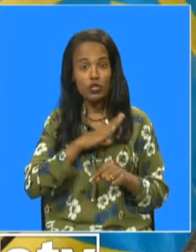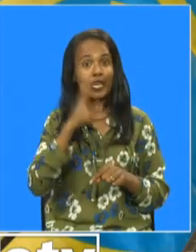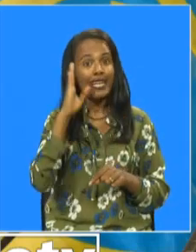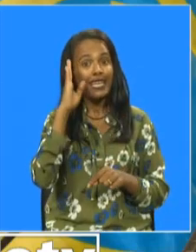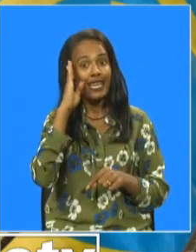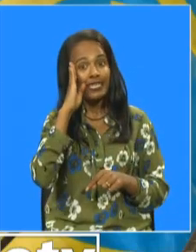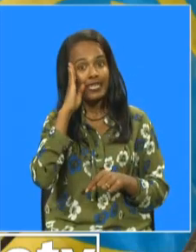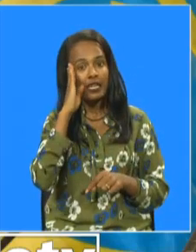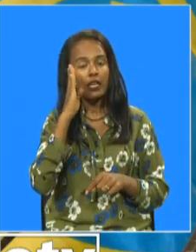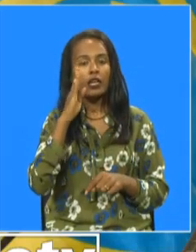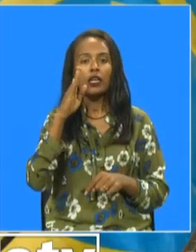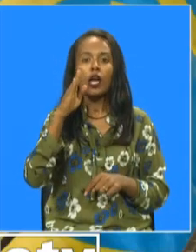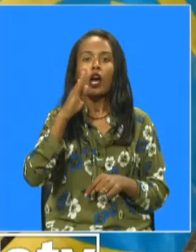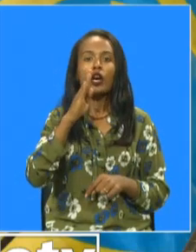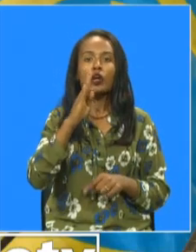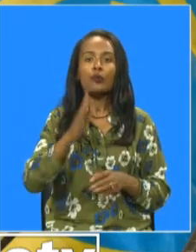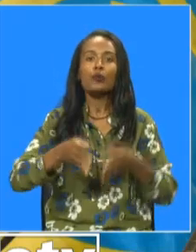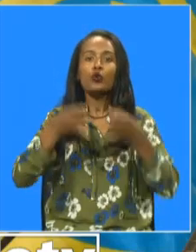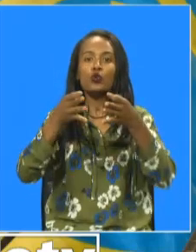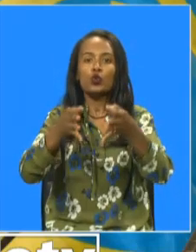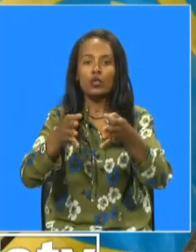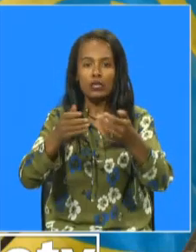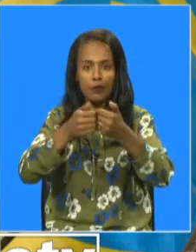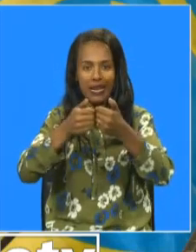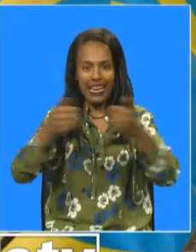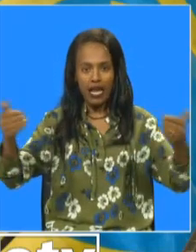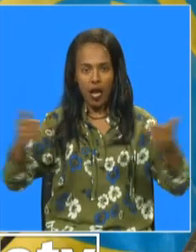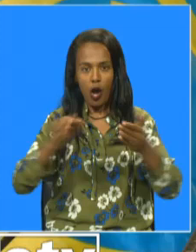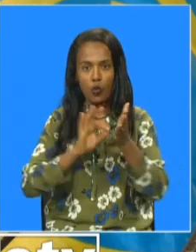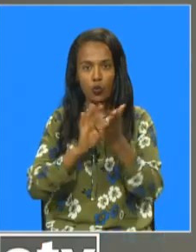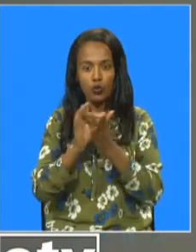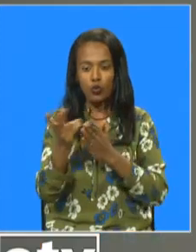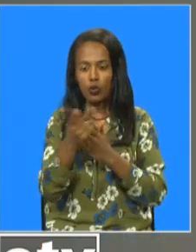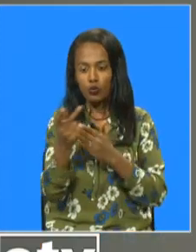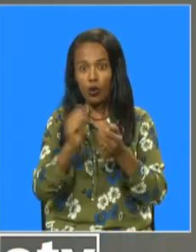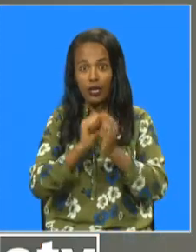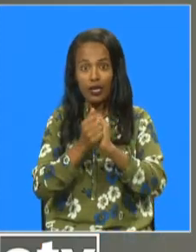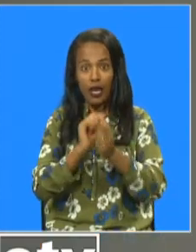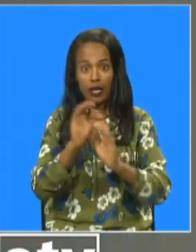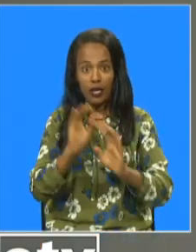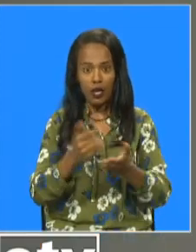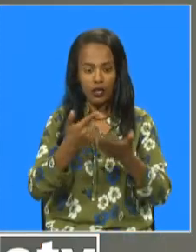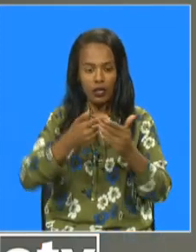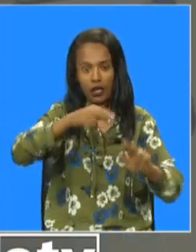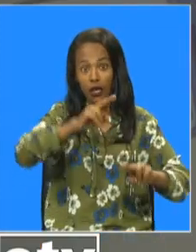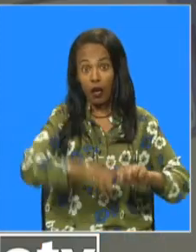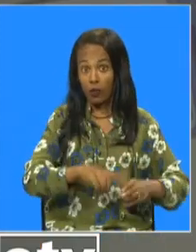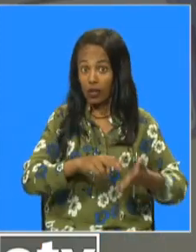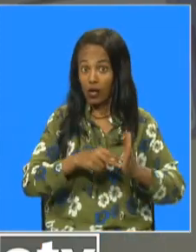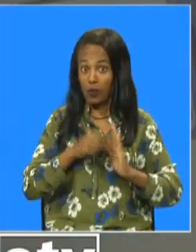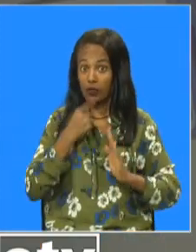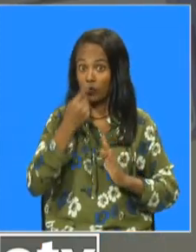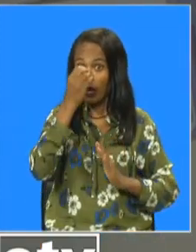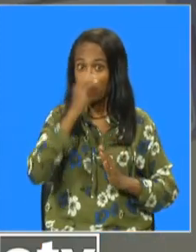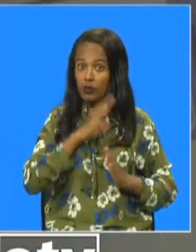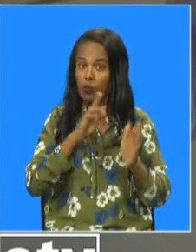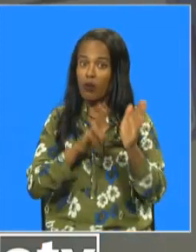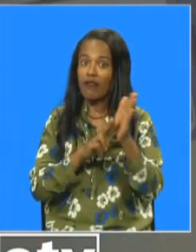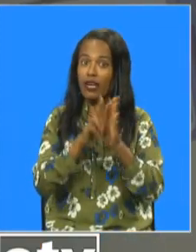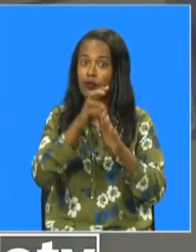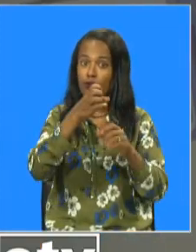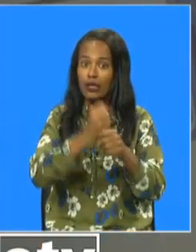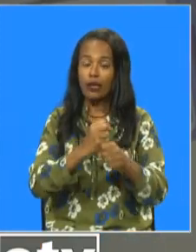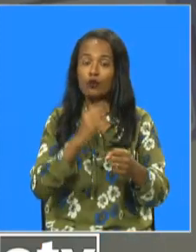የስልክ የብሉቱዝ መለያ ቁጥር ሁለቱ ጋር እንዲቀያየር ያደርጋል። ይሄን በሚስጥር ይቀመጣል ማለት ነው። አንድ ሰው በቫይረሱ